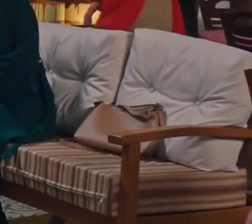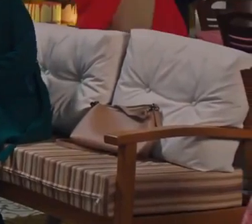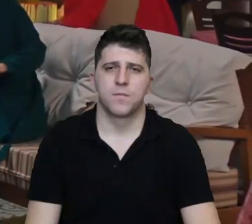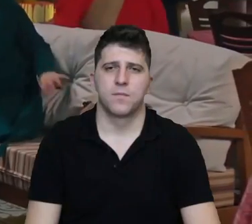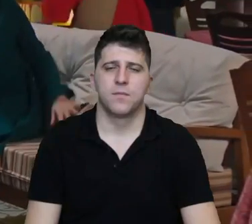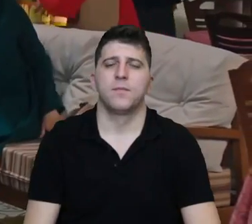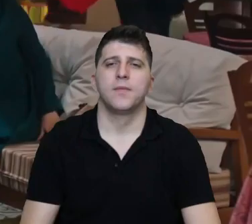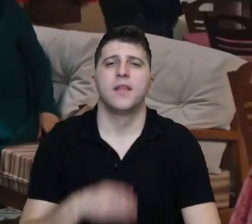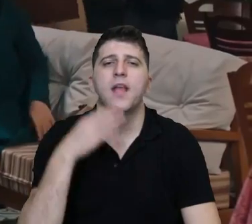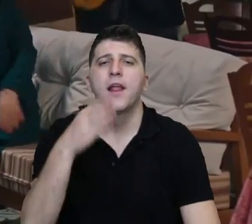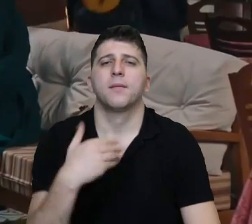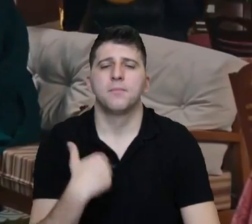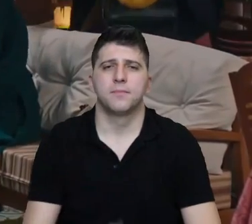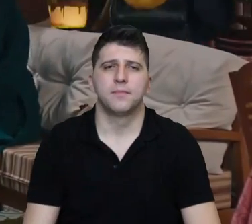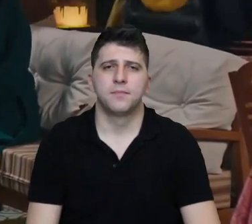Geldim.